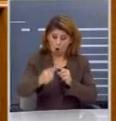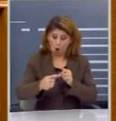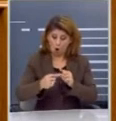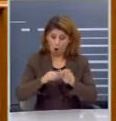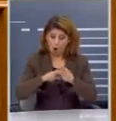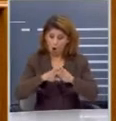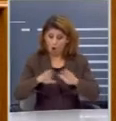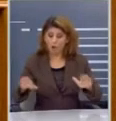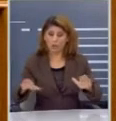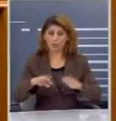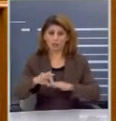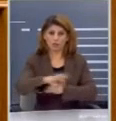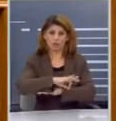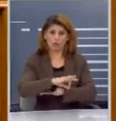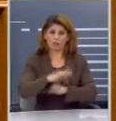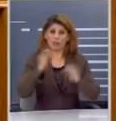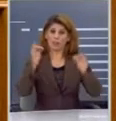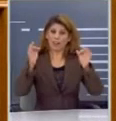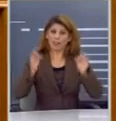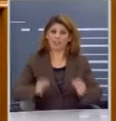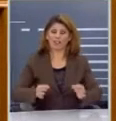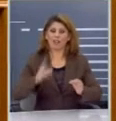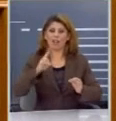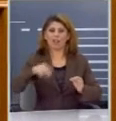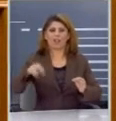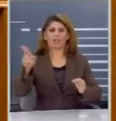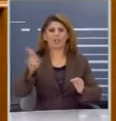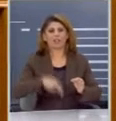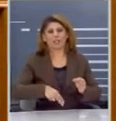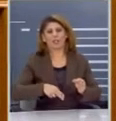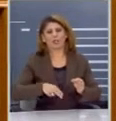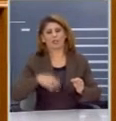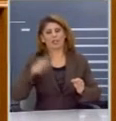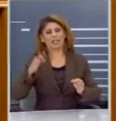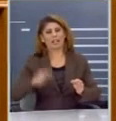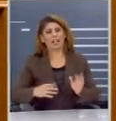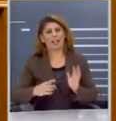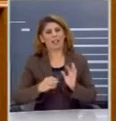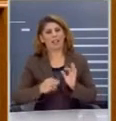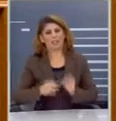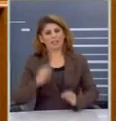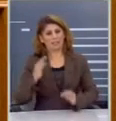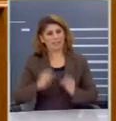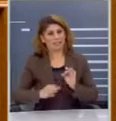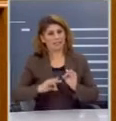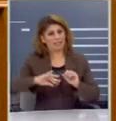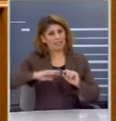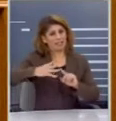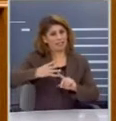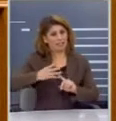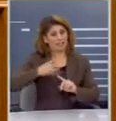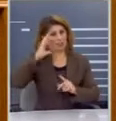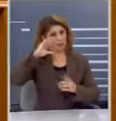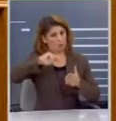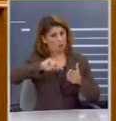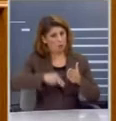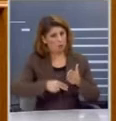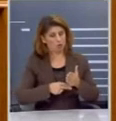μας ακριβώς ακυρώνει κάθε συζήτηση για τέταρτο μνημόνιο,